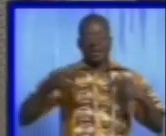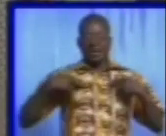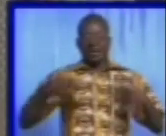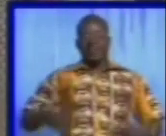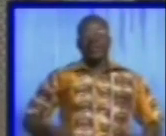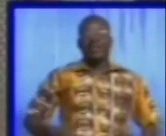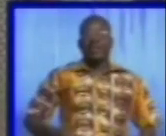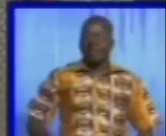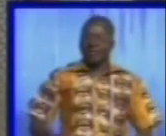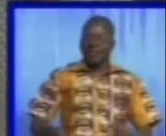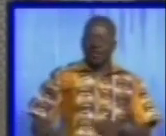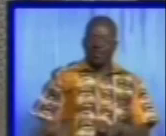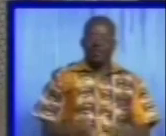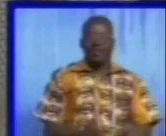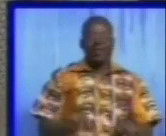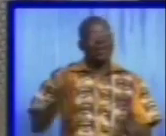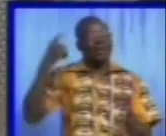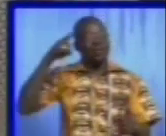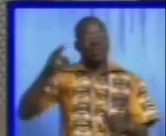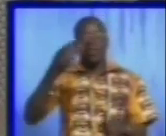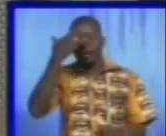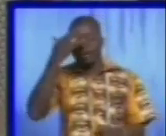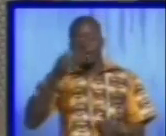fait d'embrasser la foi.